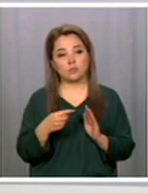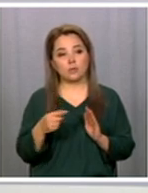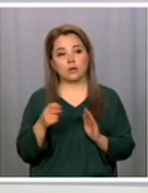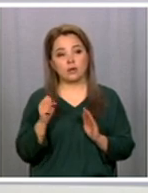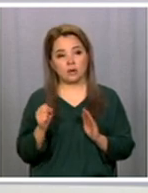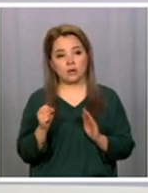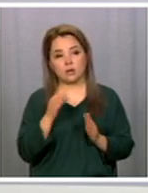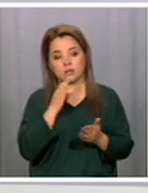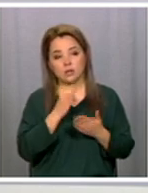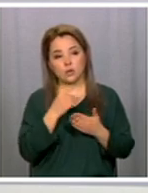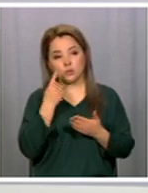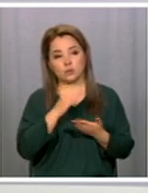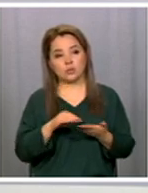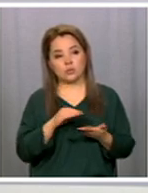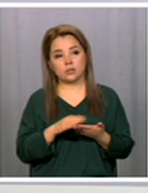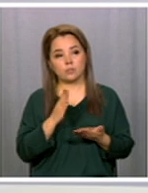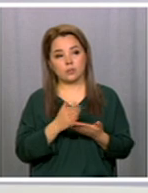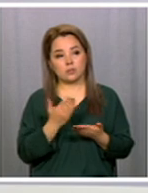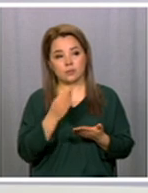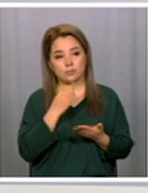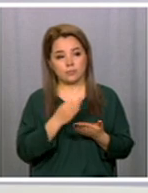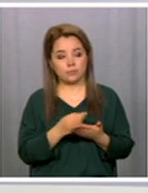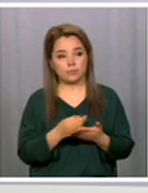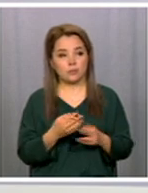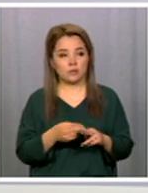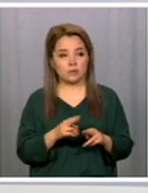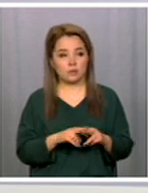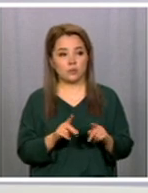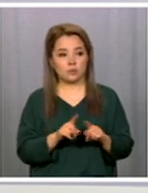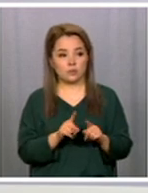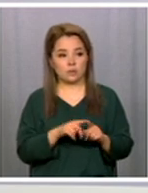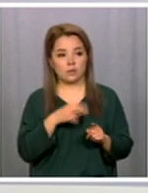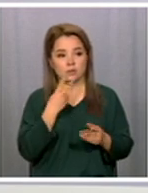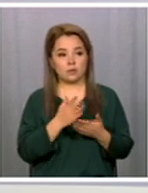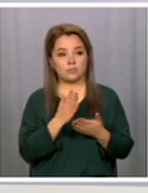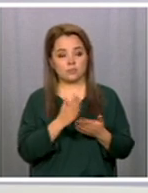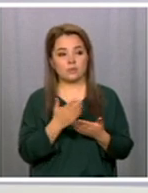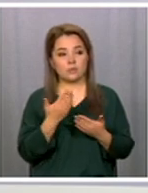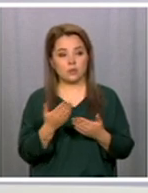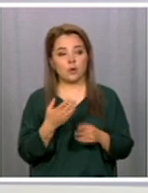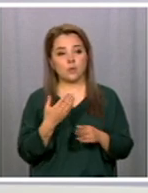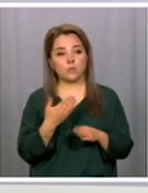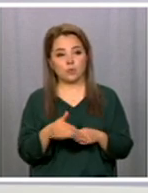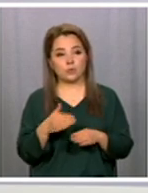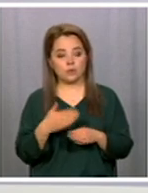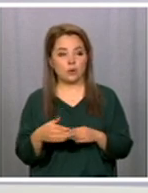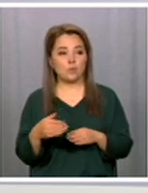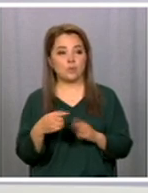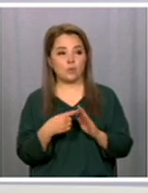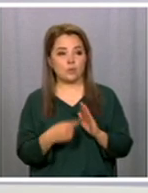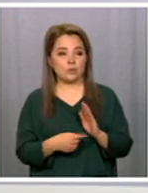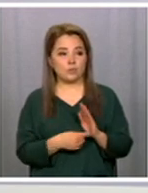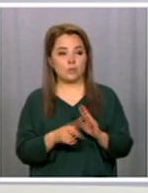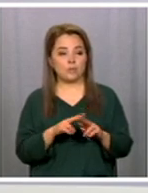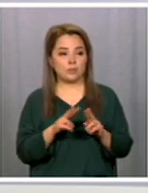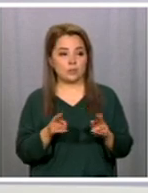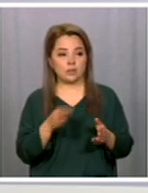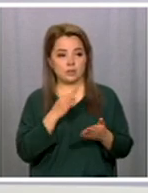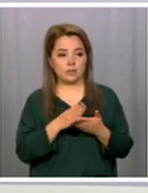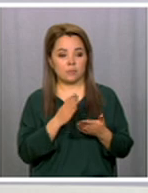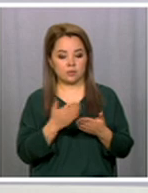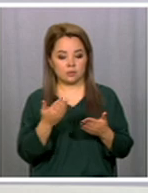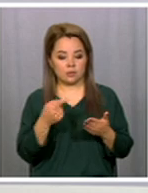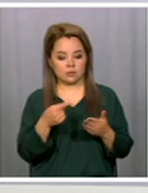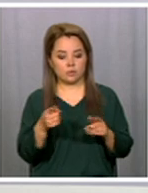азайтылған А түрінде жазамыз. Енді қарасақ, бөлшектің бөлімі бізде бірдей. Енді